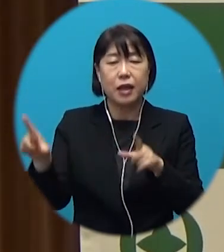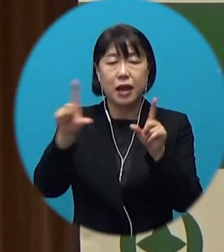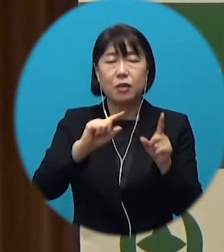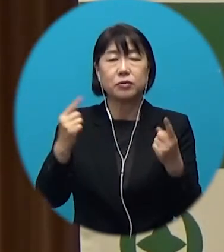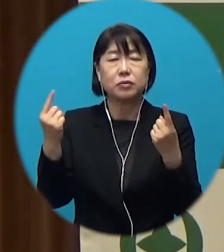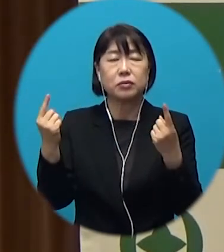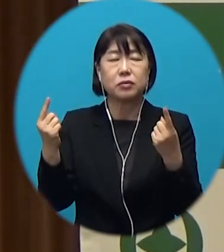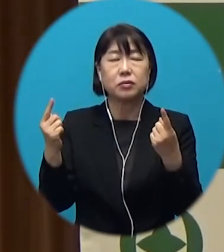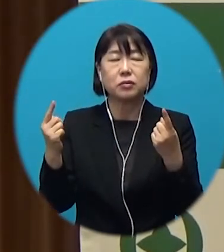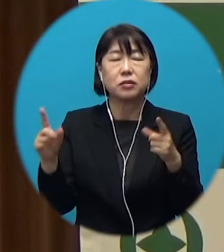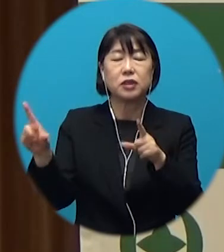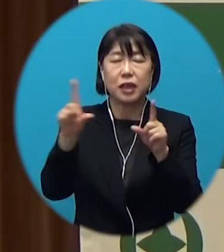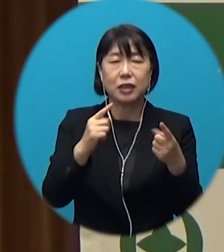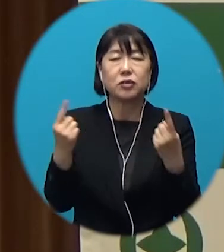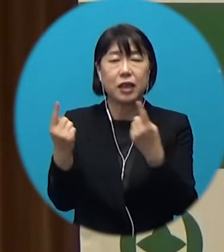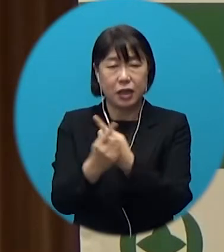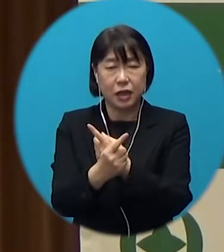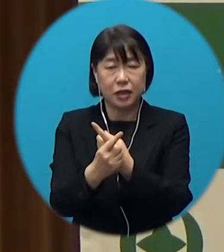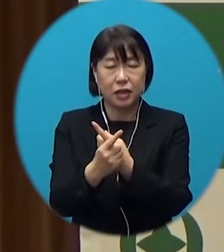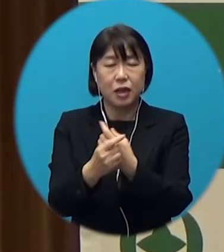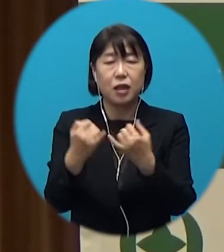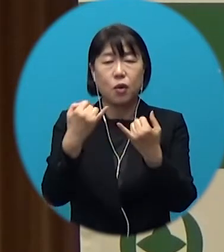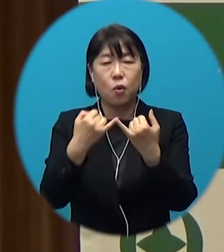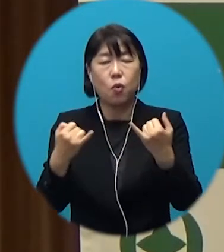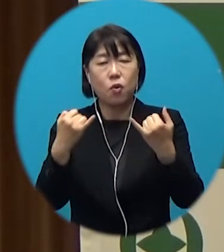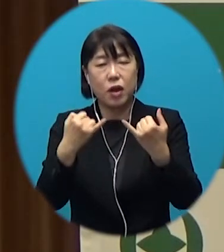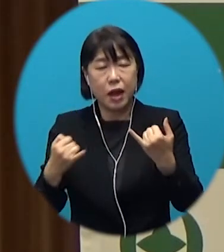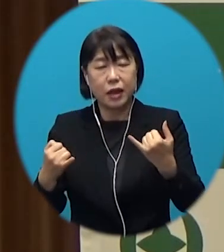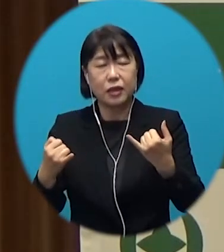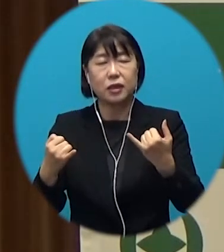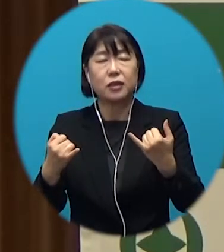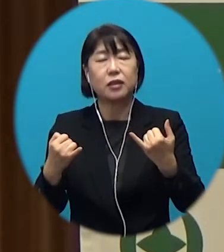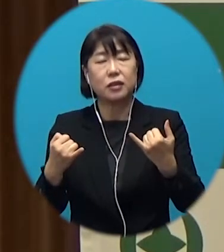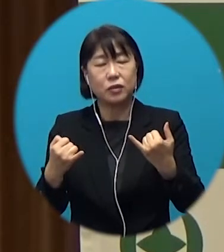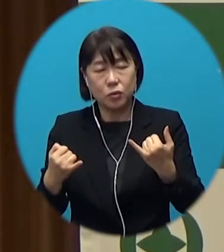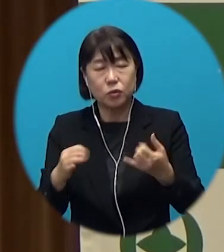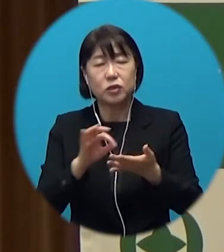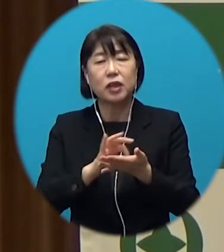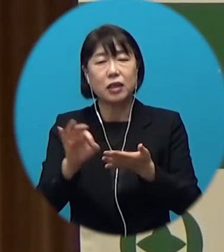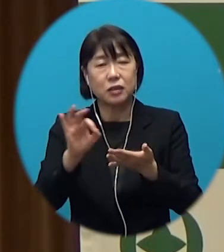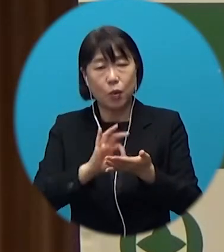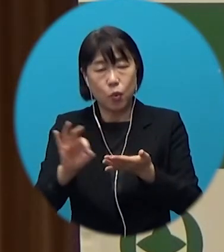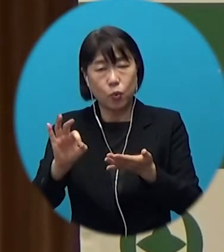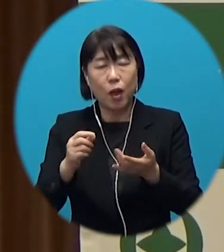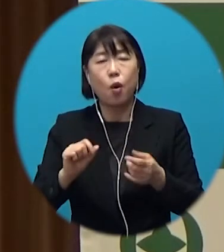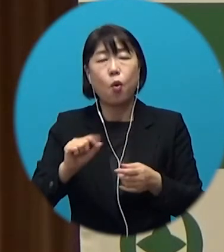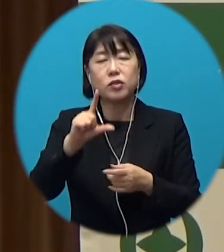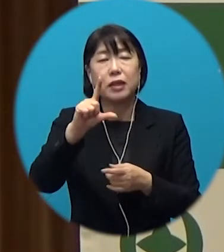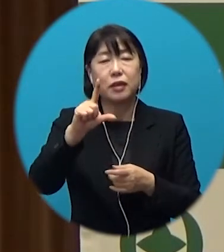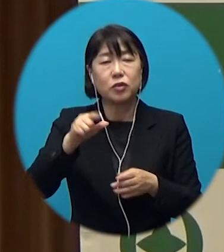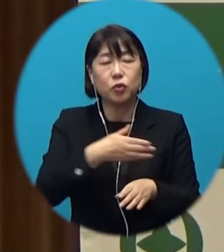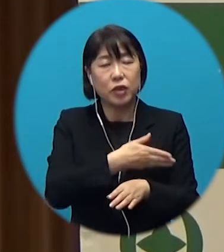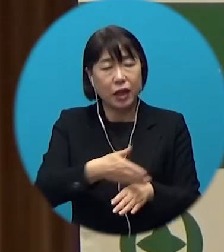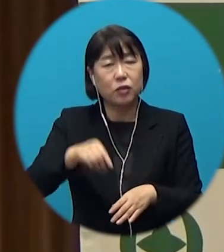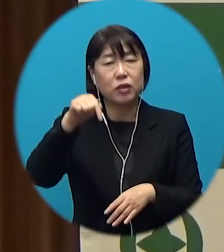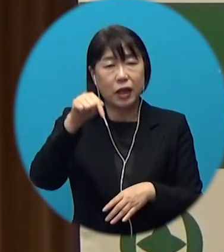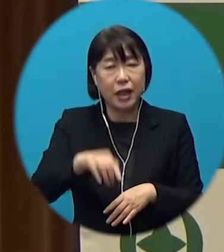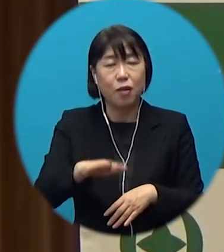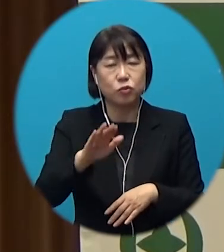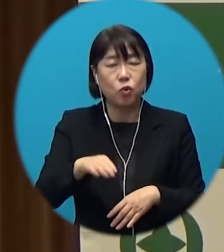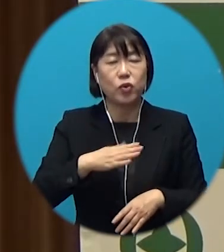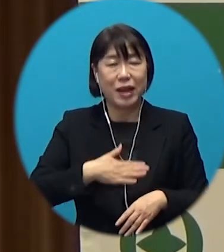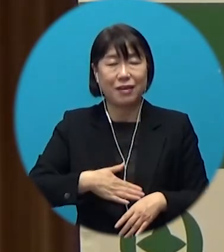りまして、オンライン接触をですね、より強めていく、そういった流れの中にあるのだとには、期待をし